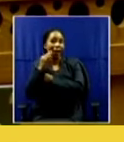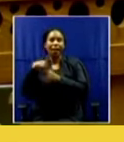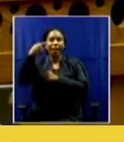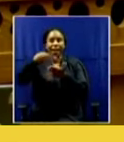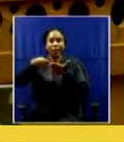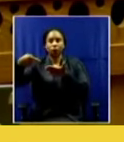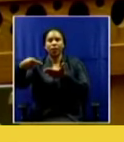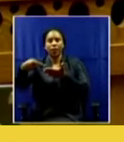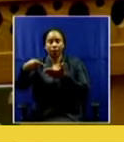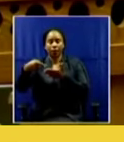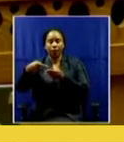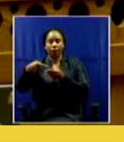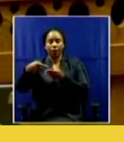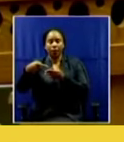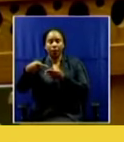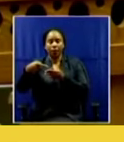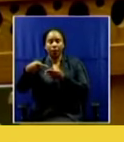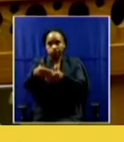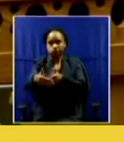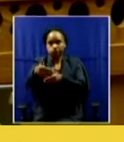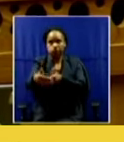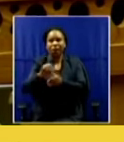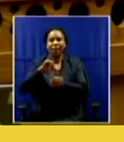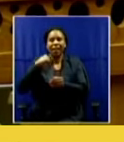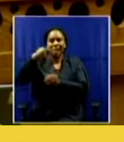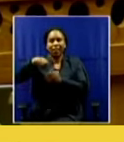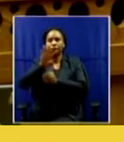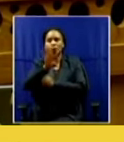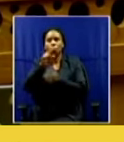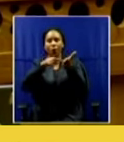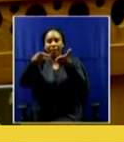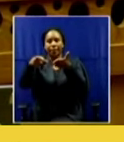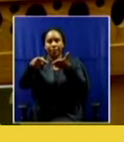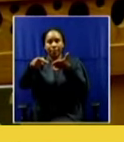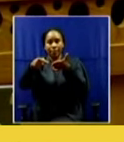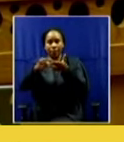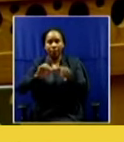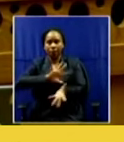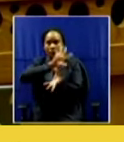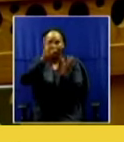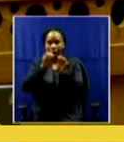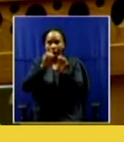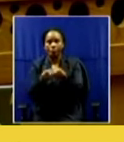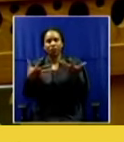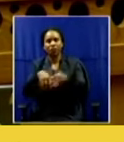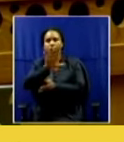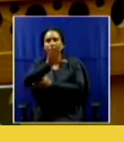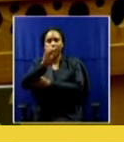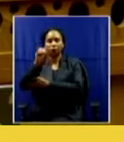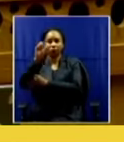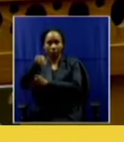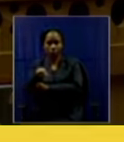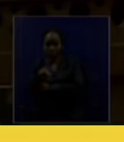D'autres lots arriveront au cours des 4 prochaines semaines pour un total d'un demi-million de vaccins Johnson & Johnson.